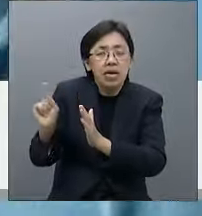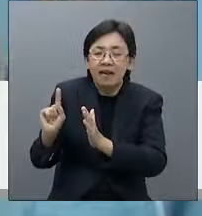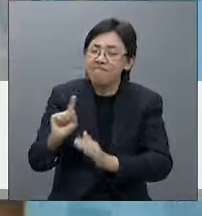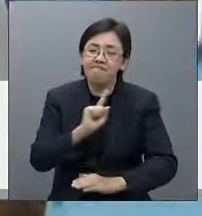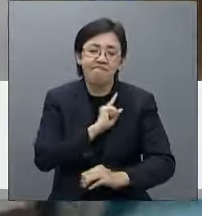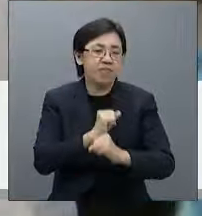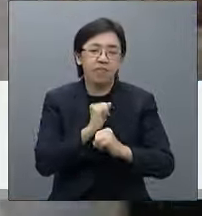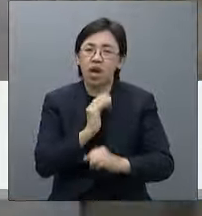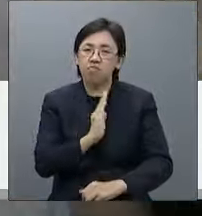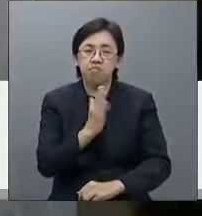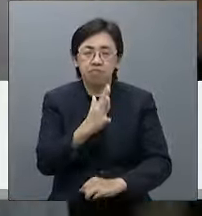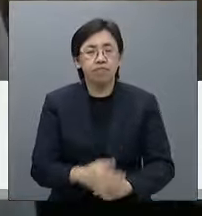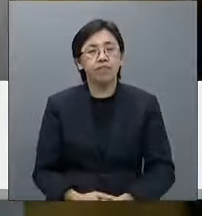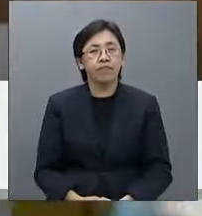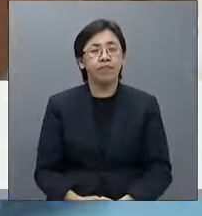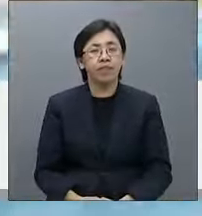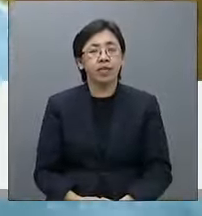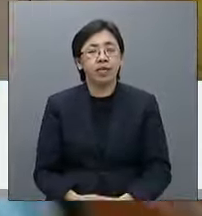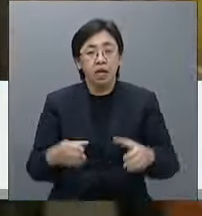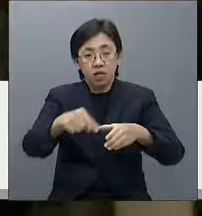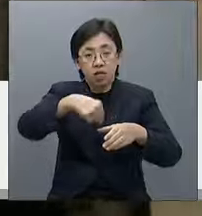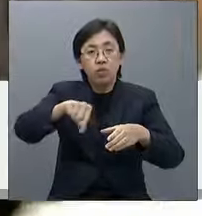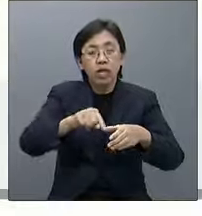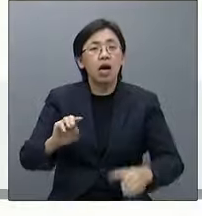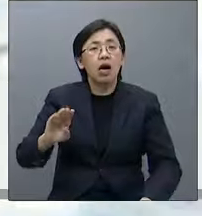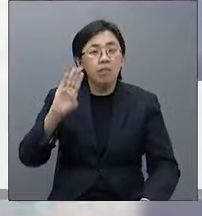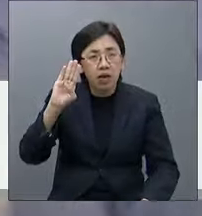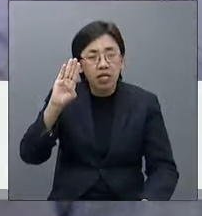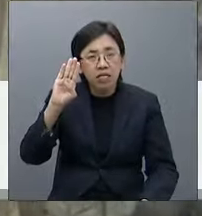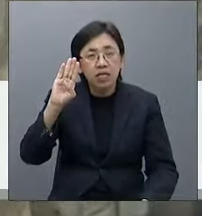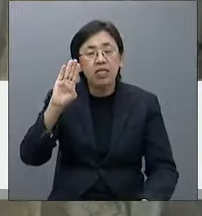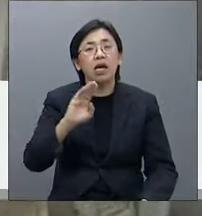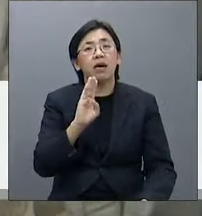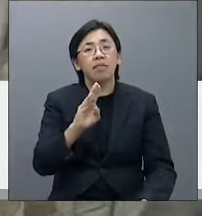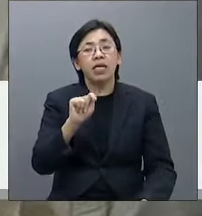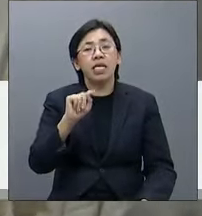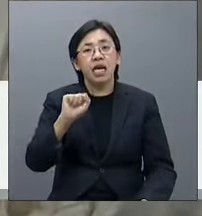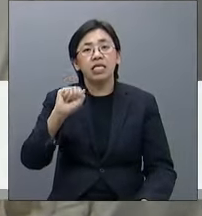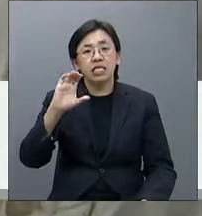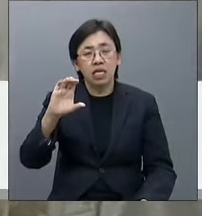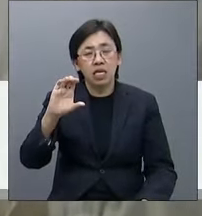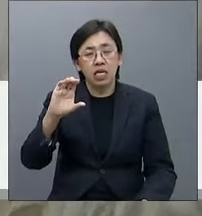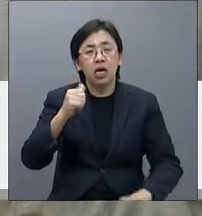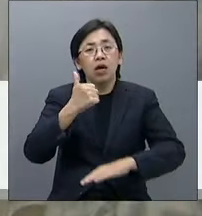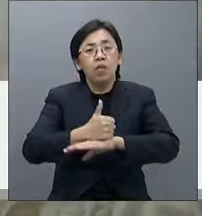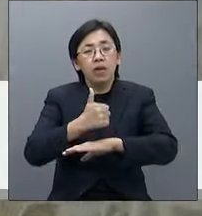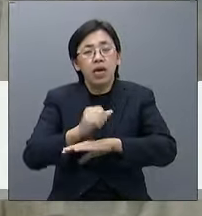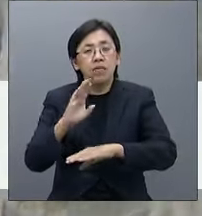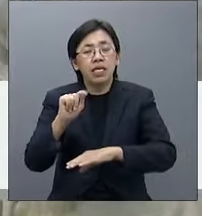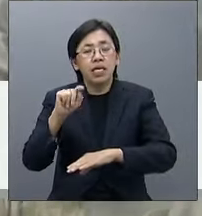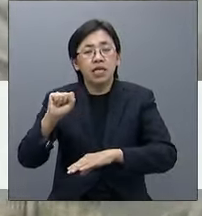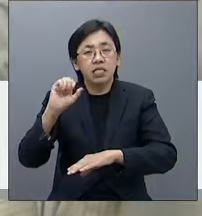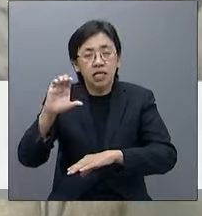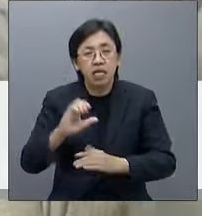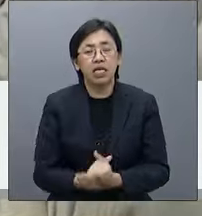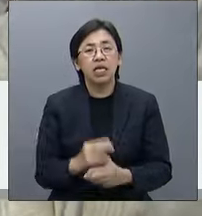ที่โดยมิชอบในจำนวนนี้รวมถึงบริษัทขนส่งมวลชนกรุงเทพหรือว่า BTSC ผู้บริหารระดับสูงไม่ว่าจะเป็นนาย